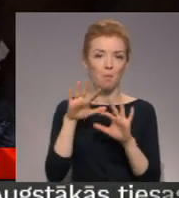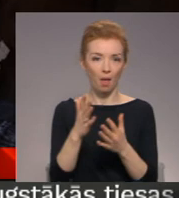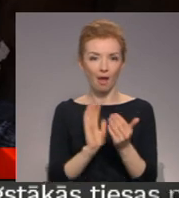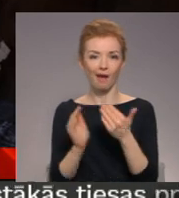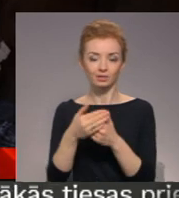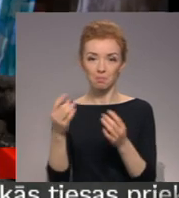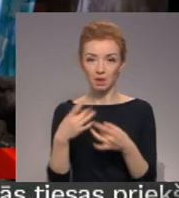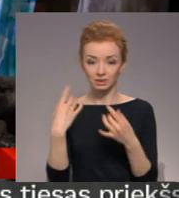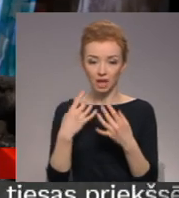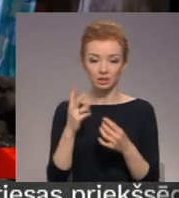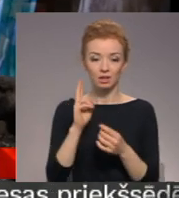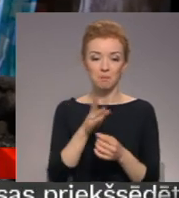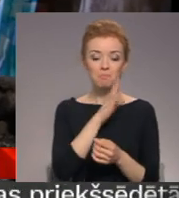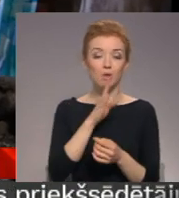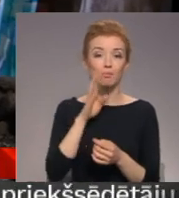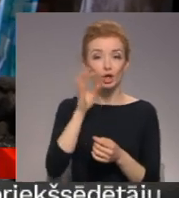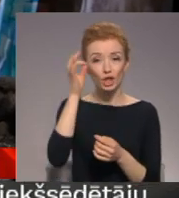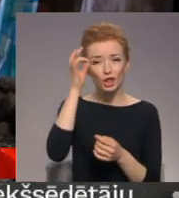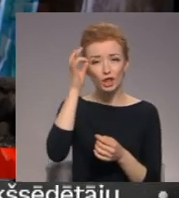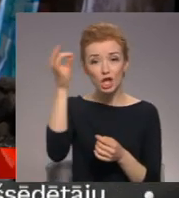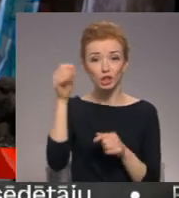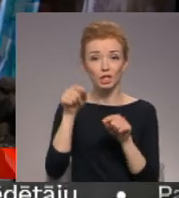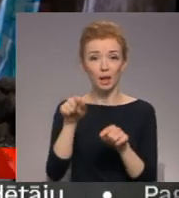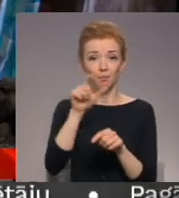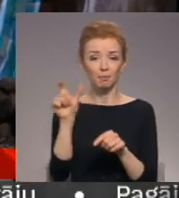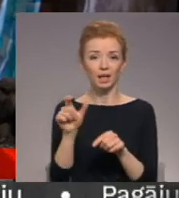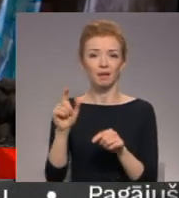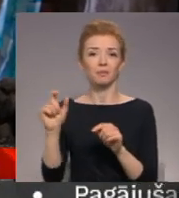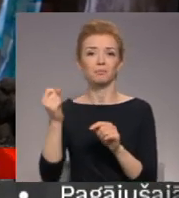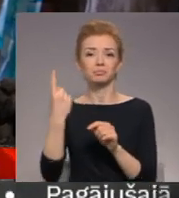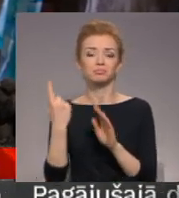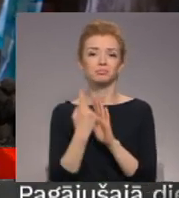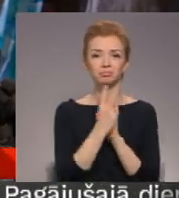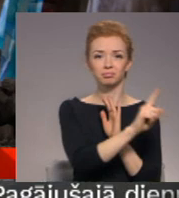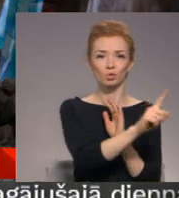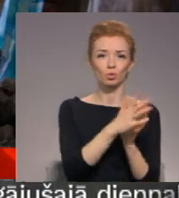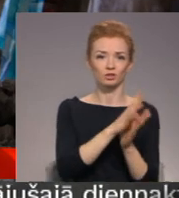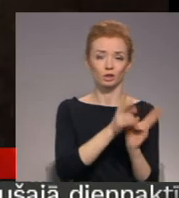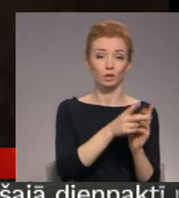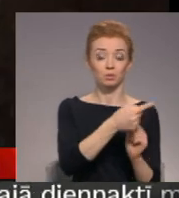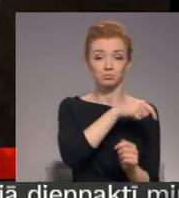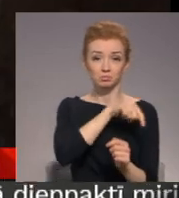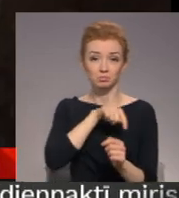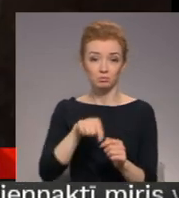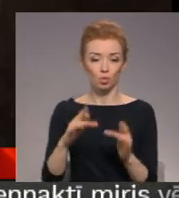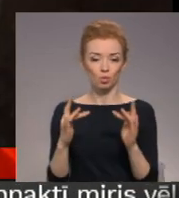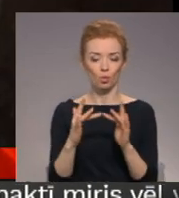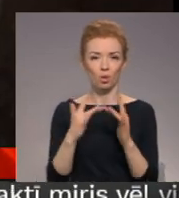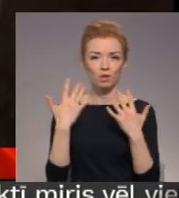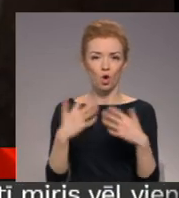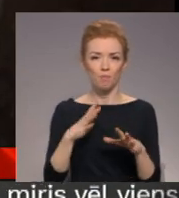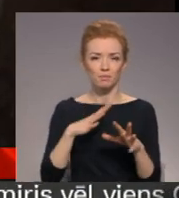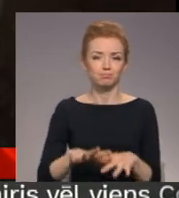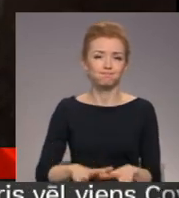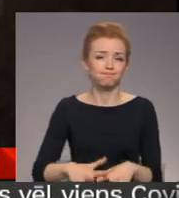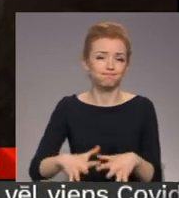pastāstīja viņu meita, mamma tieši negadījuma brīdī uz mirkli izgājusi no istabas. Kad atgriezās, gulta jau bija gruvešu